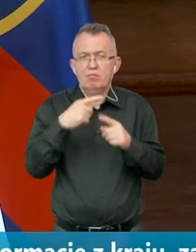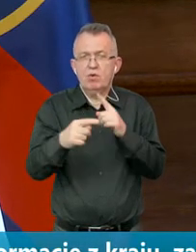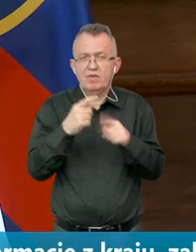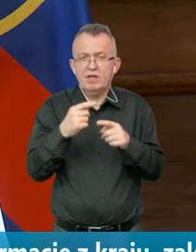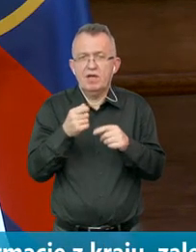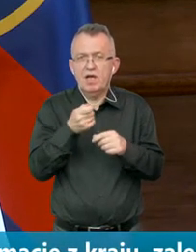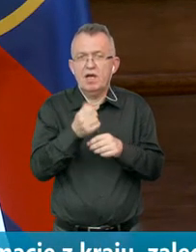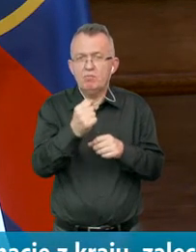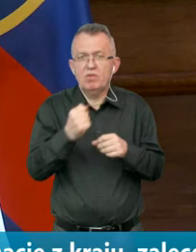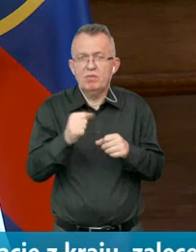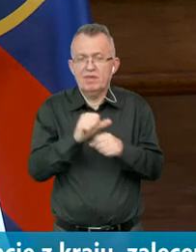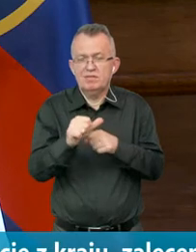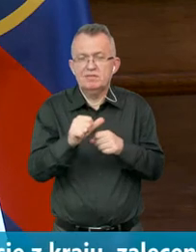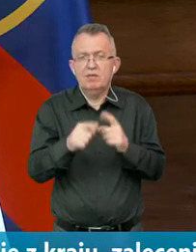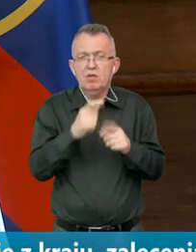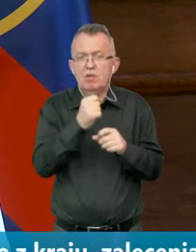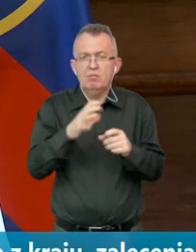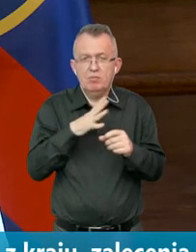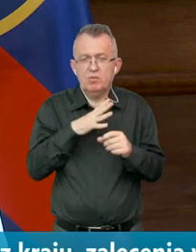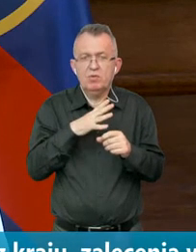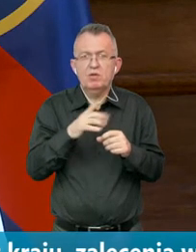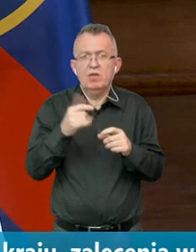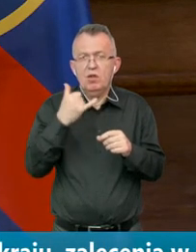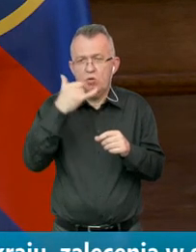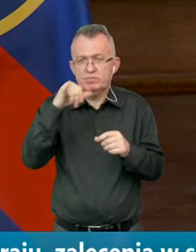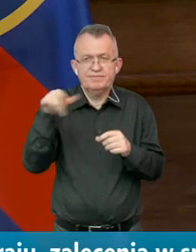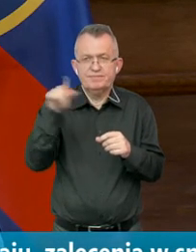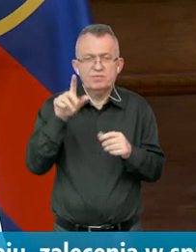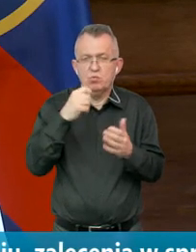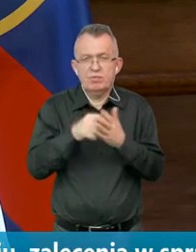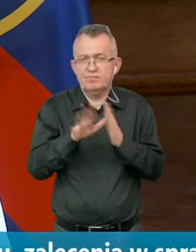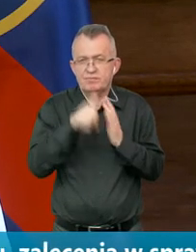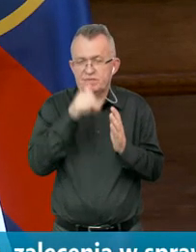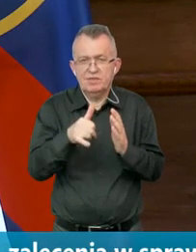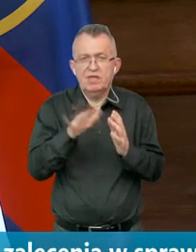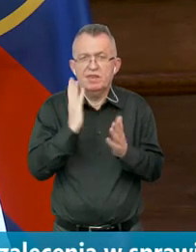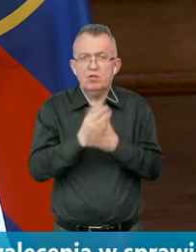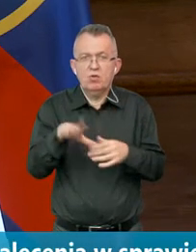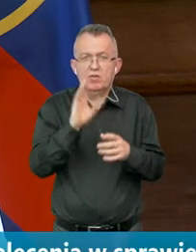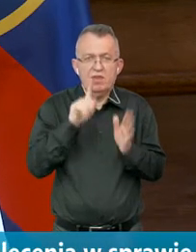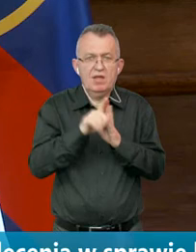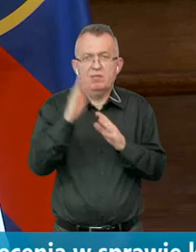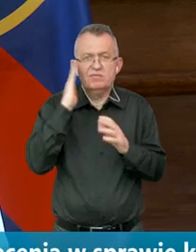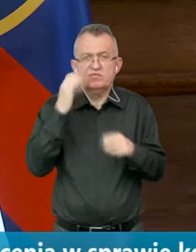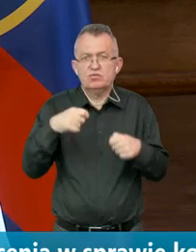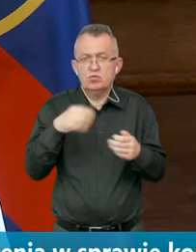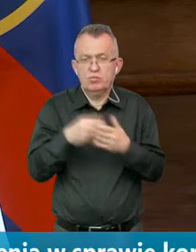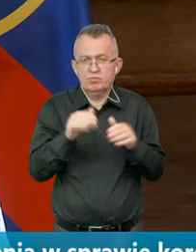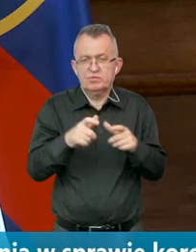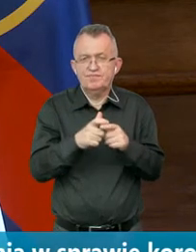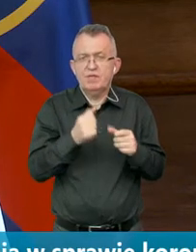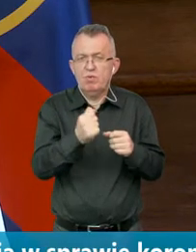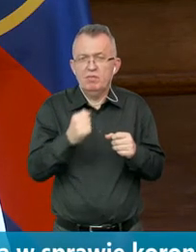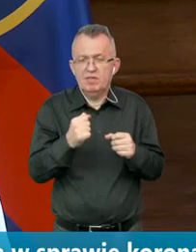jest taka, aby te abonamenty były mniej dostępne, czy niedostępne dla osób z zewnątrz, spoza Szczecina, natomiast były dostępne dla mieszkańców Szczecina, więc myślę,